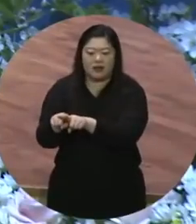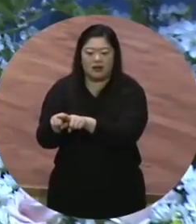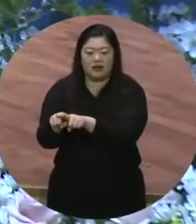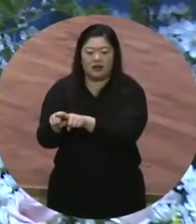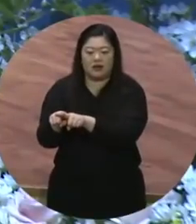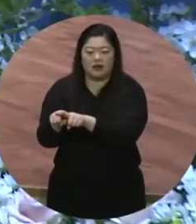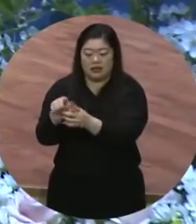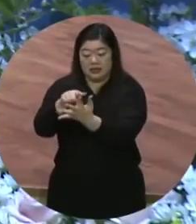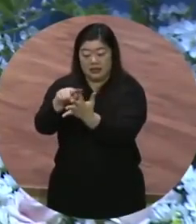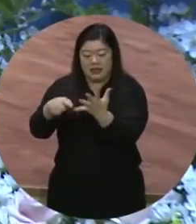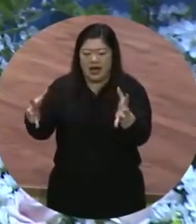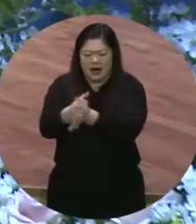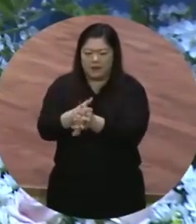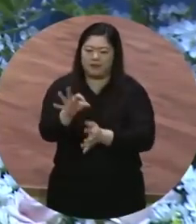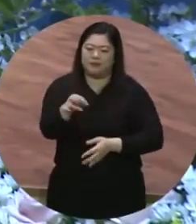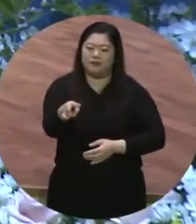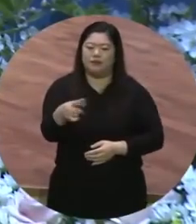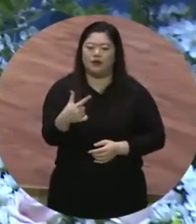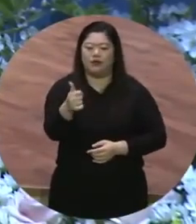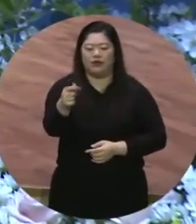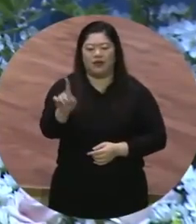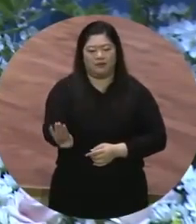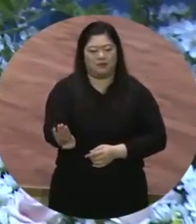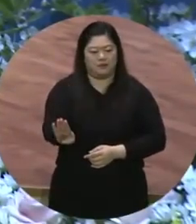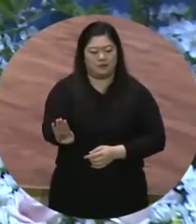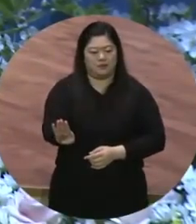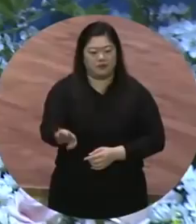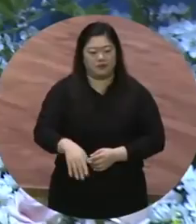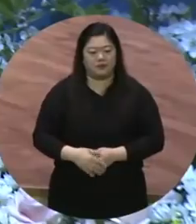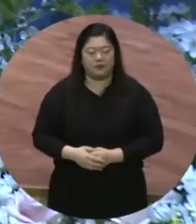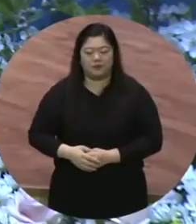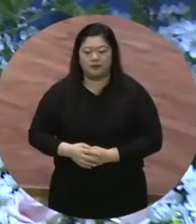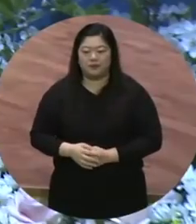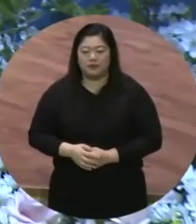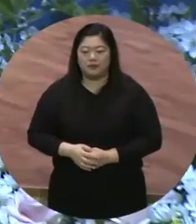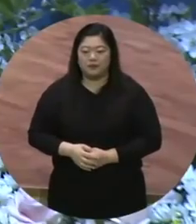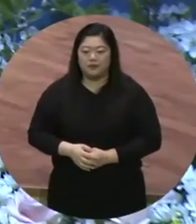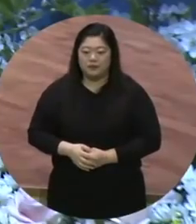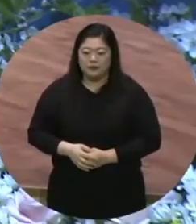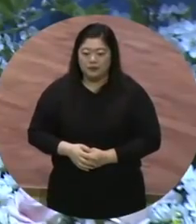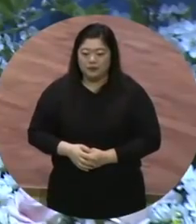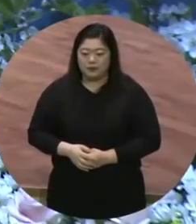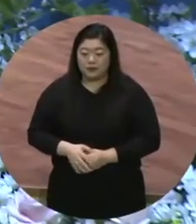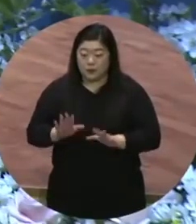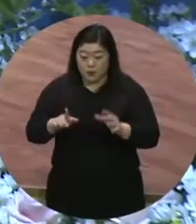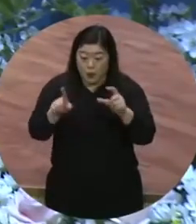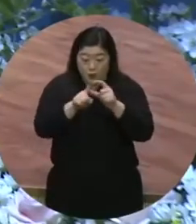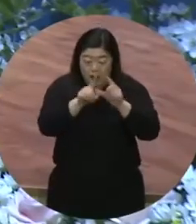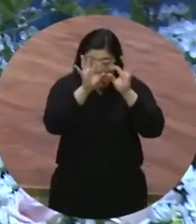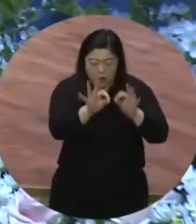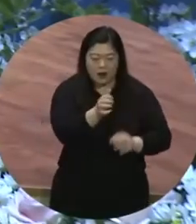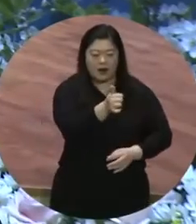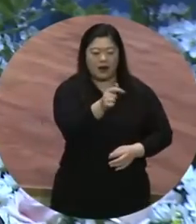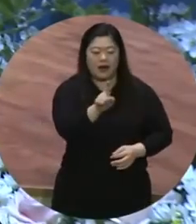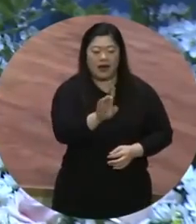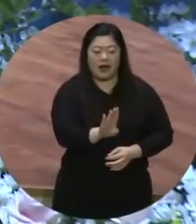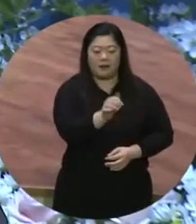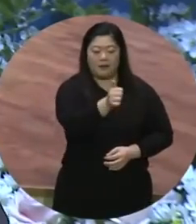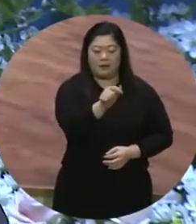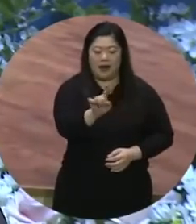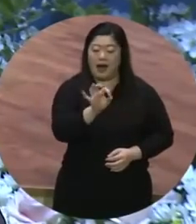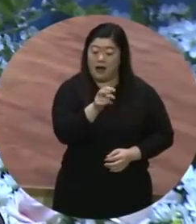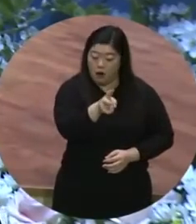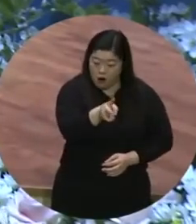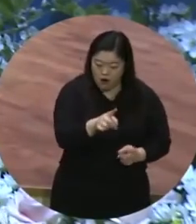그게 연합이야. 아멘. 그분을 믿으면서 오늘 본문에 보면 합하여 그래서 합하여